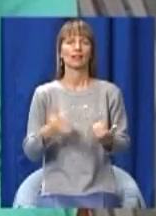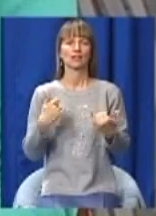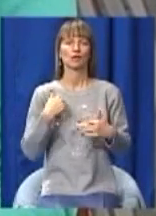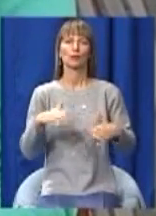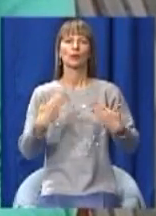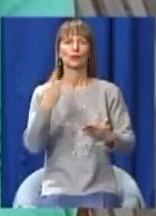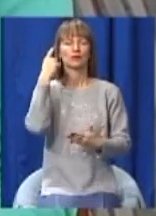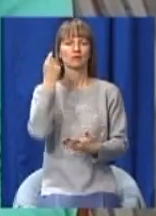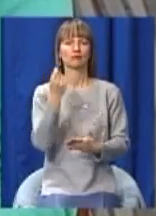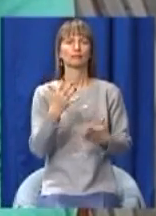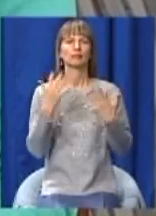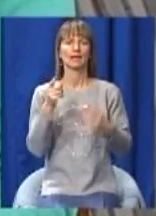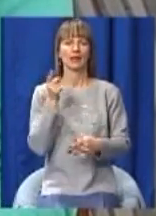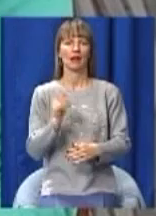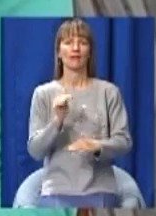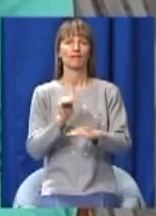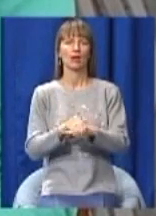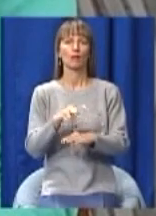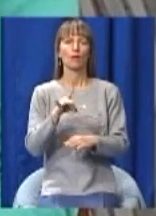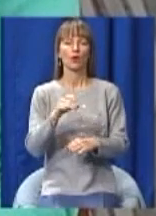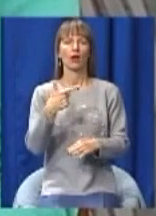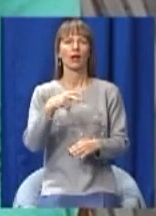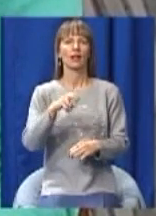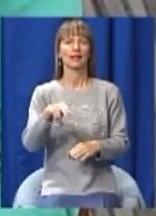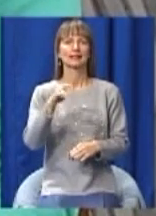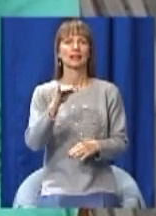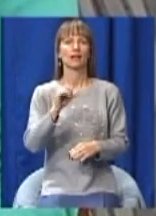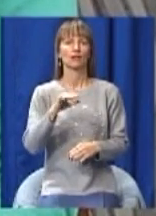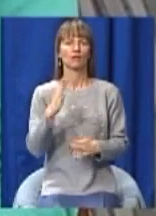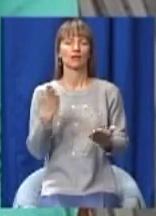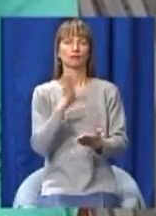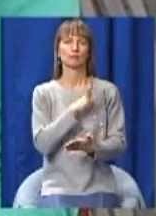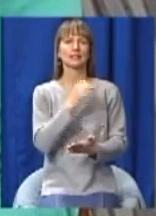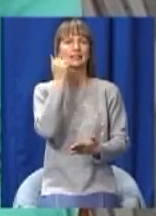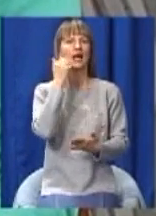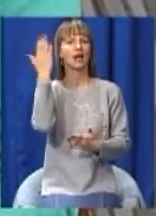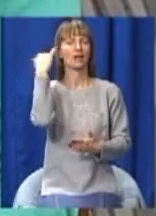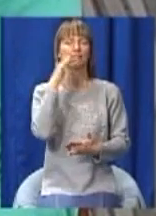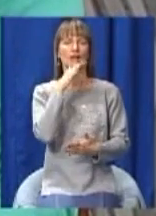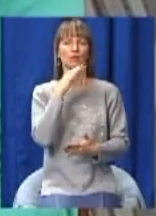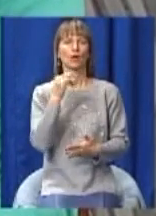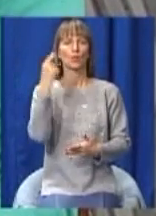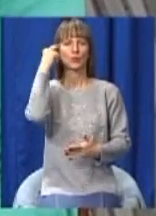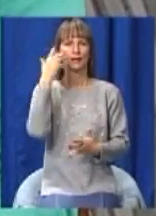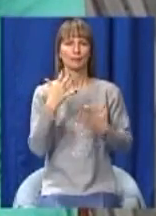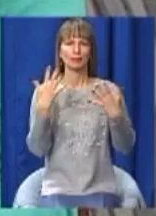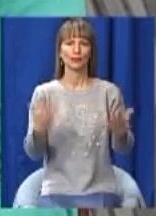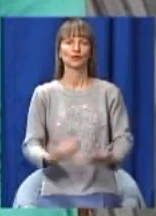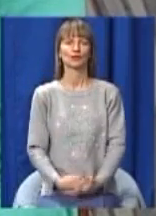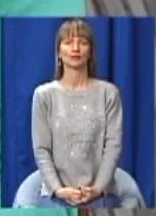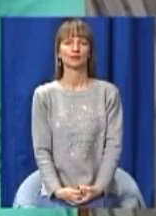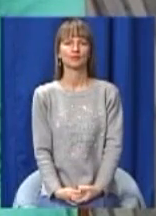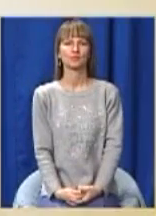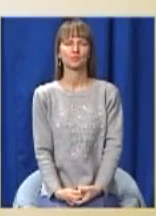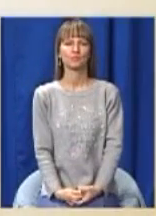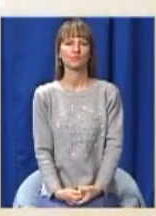люди знают и сестрички больше реальных факты про гладиаторов некий основал еще из старых сосен и 9 собраны крышкой пиши